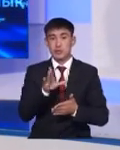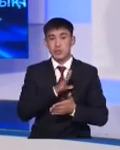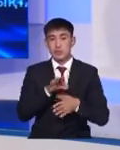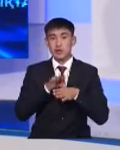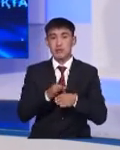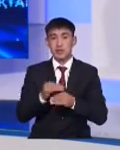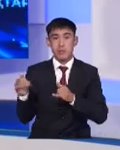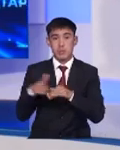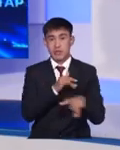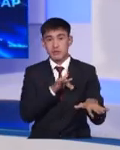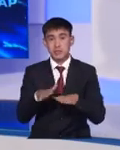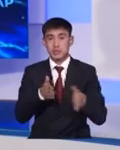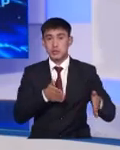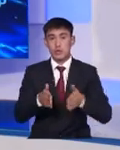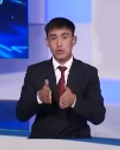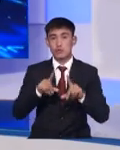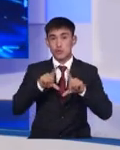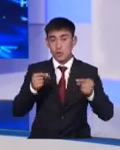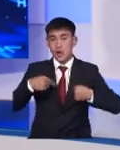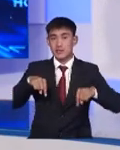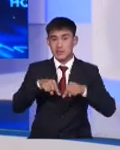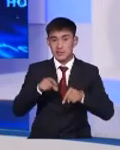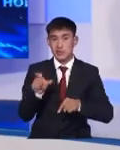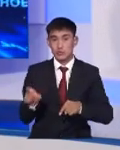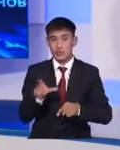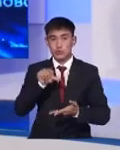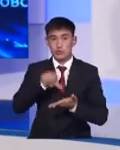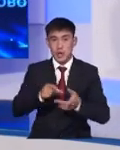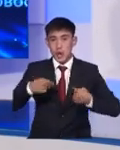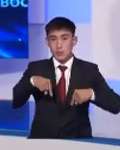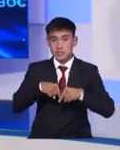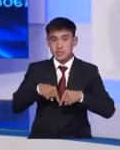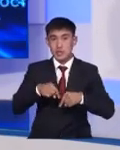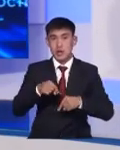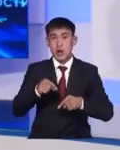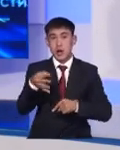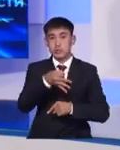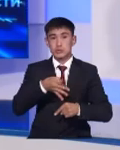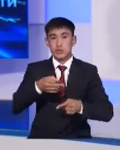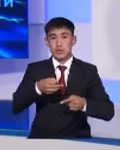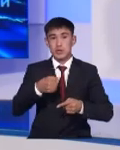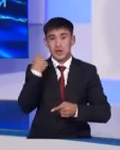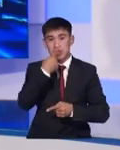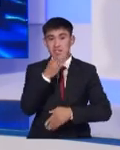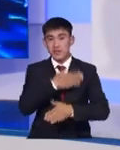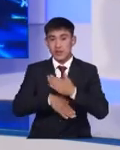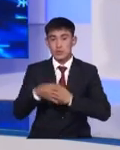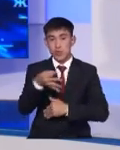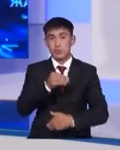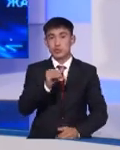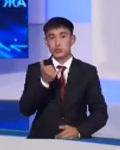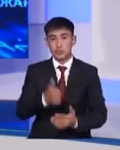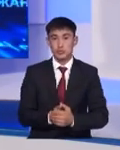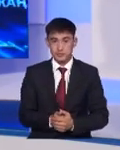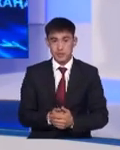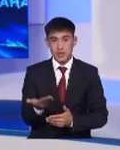проведение благотворительной акции «Дорога в школу», организаторами которой выступило общественное объединение «Областное общество лиц с инвалидностью